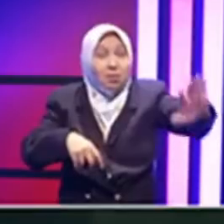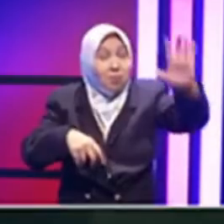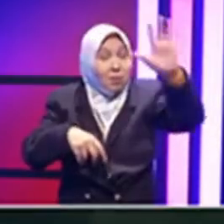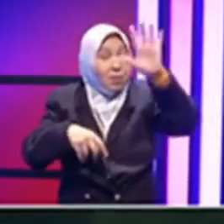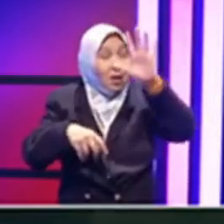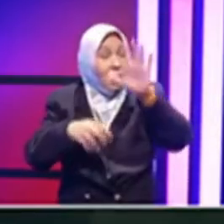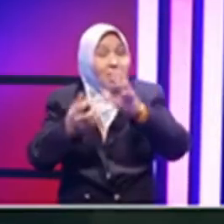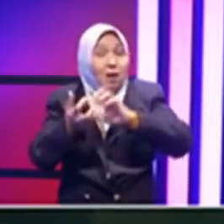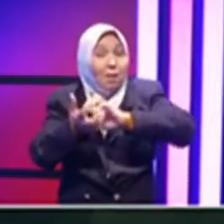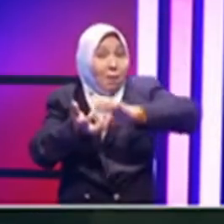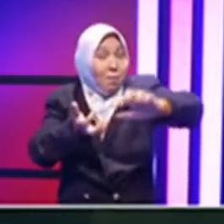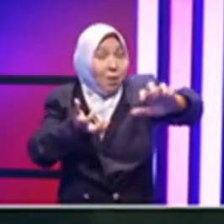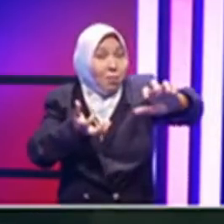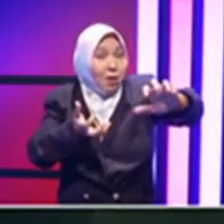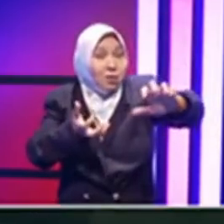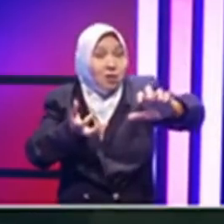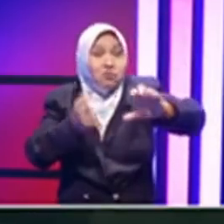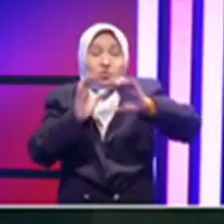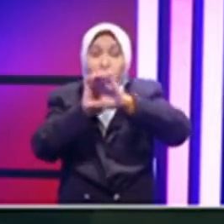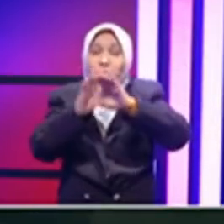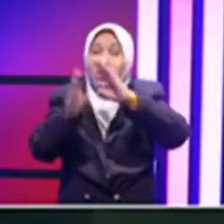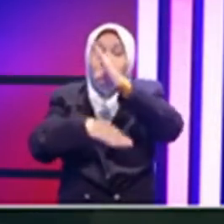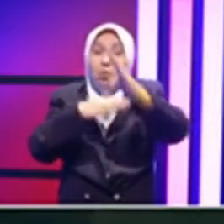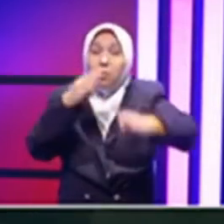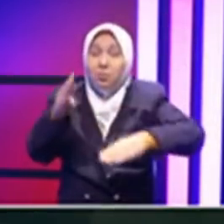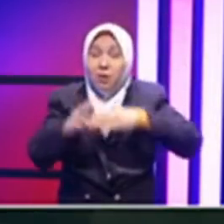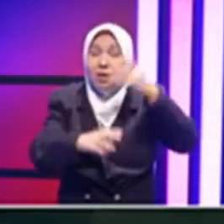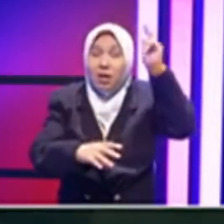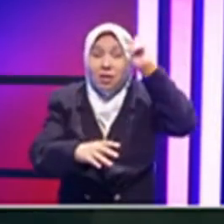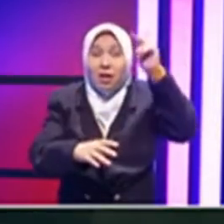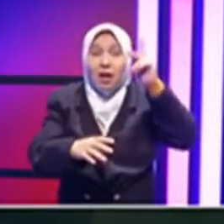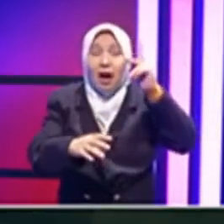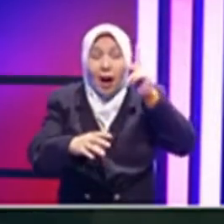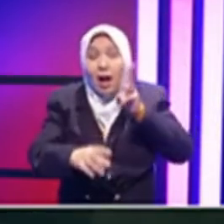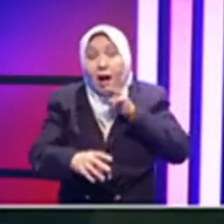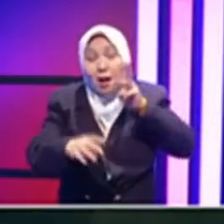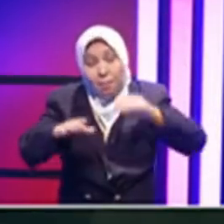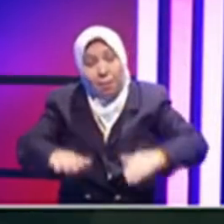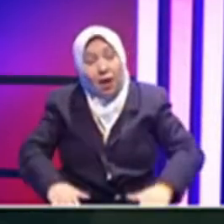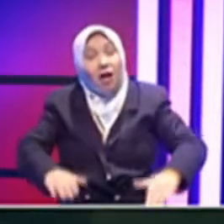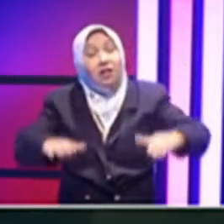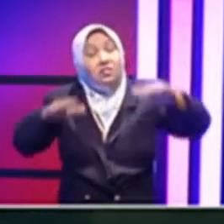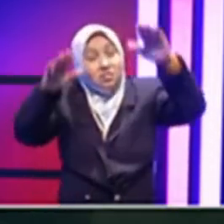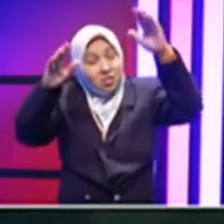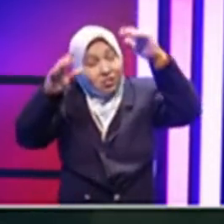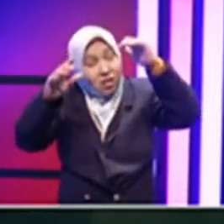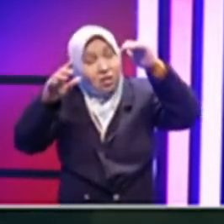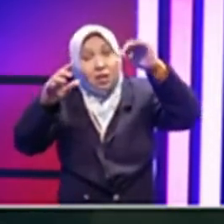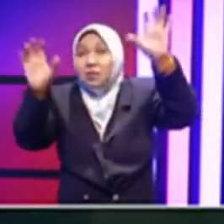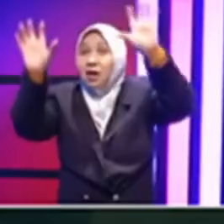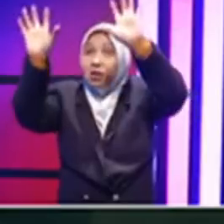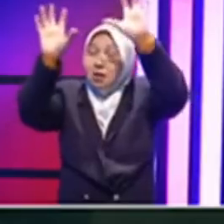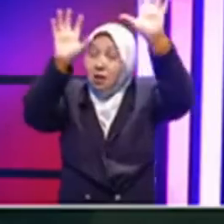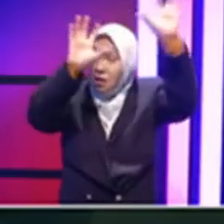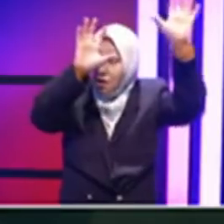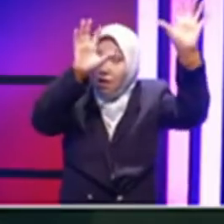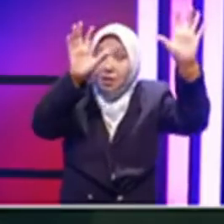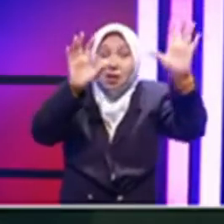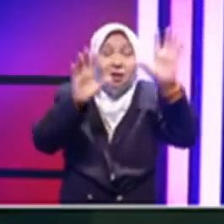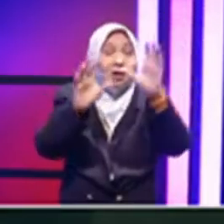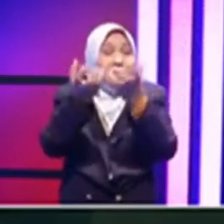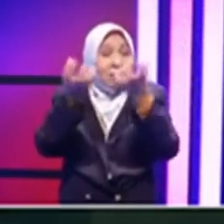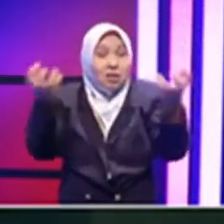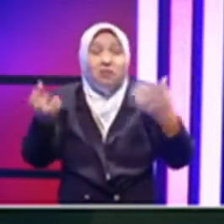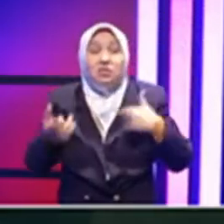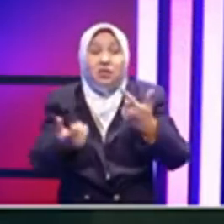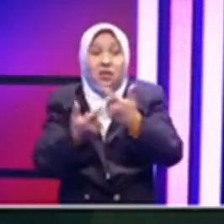Contohnya di atas bumi Kelantan contohnya, habis banjir sepanjang tahun. Tetapi tidak ada retak sedikit pun. Dan semalam saya daripada Bukit Keluang